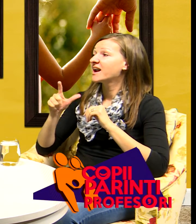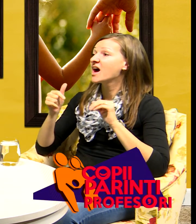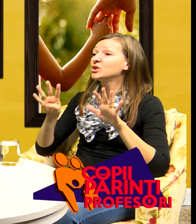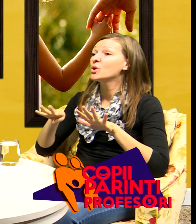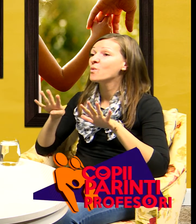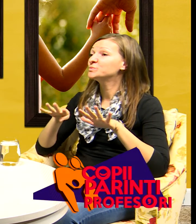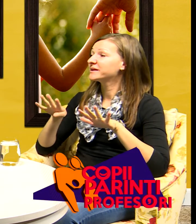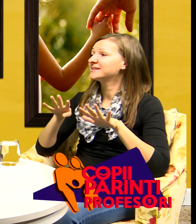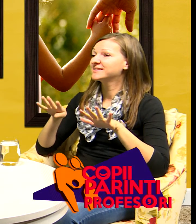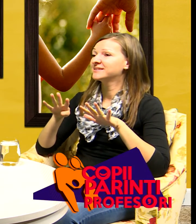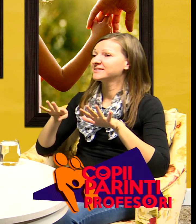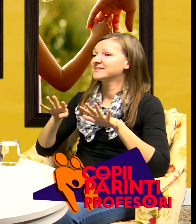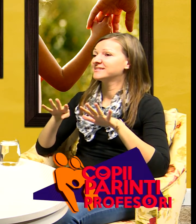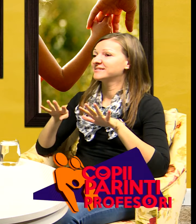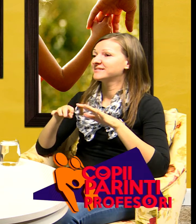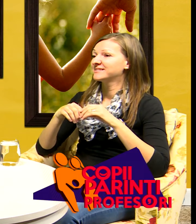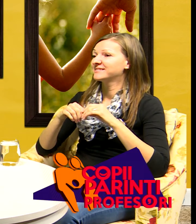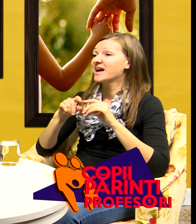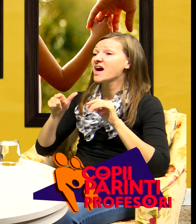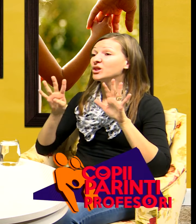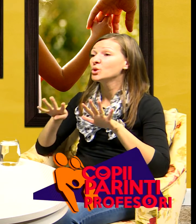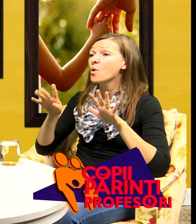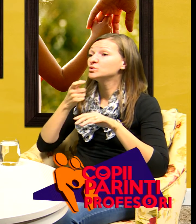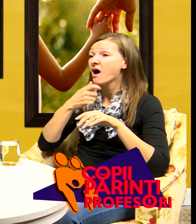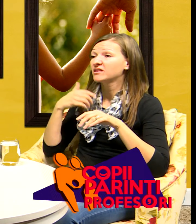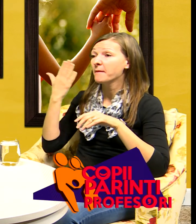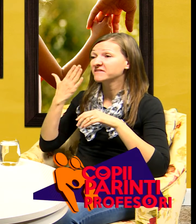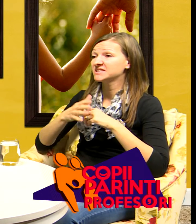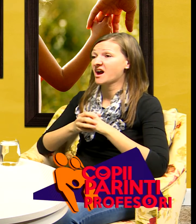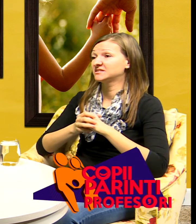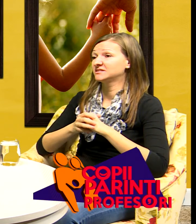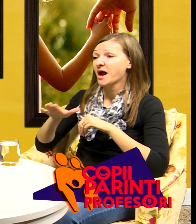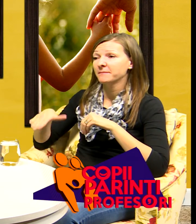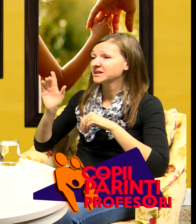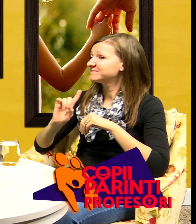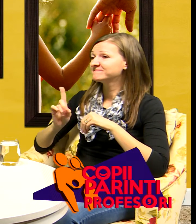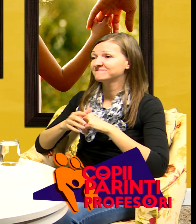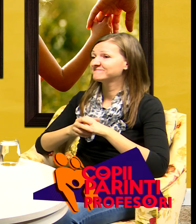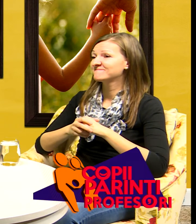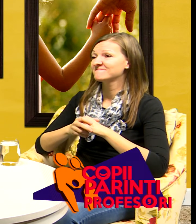este importantă și comunicarea lor, la fel Da, ca și comunicarea sigur, noastră. sigur.